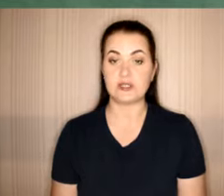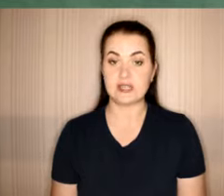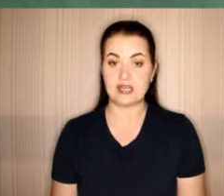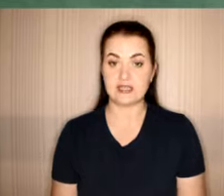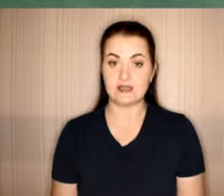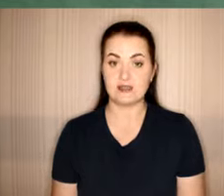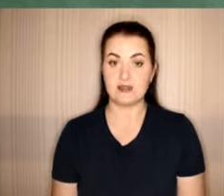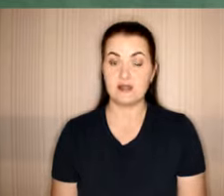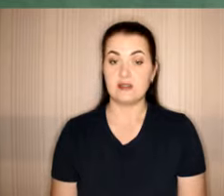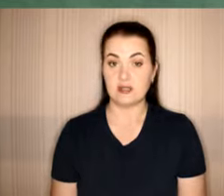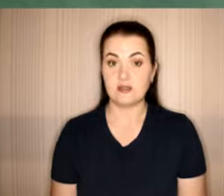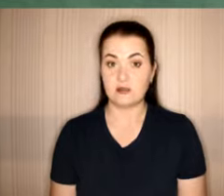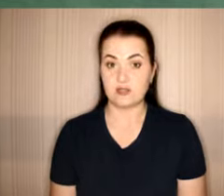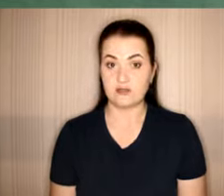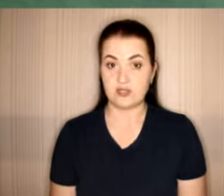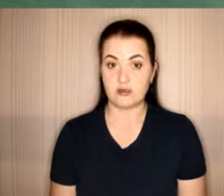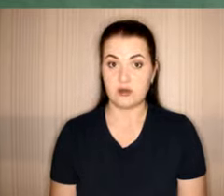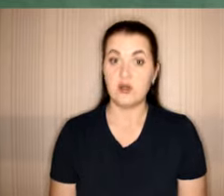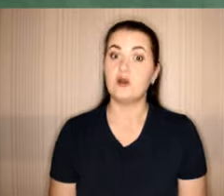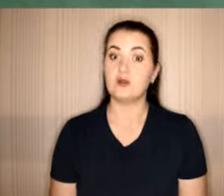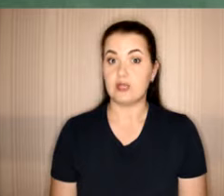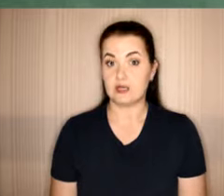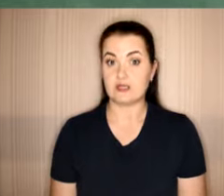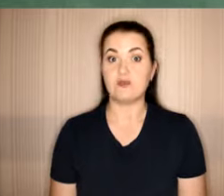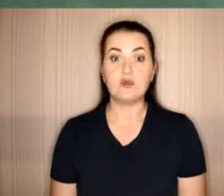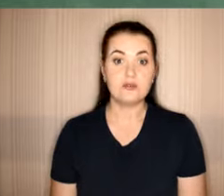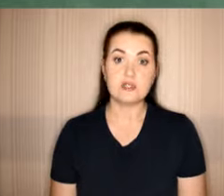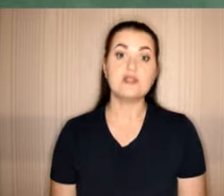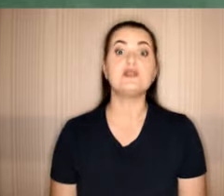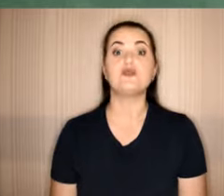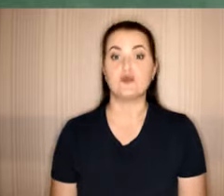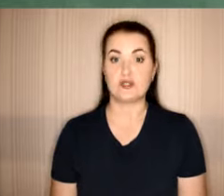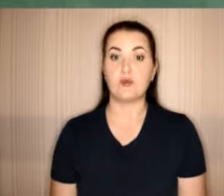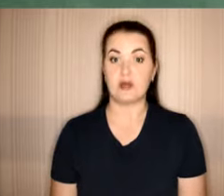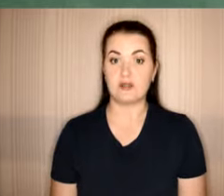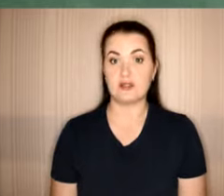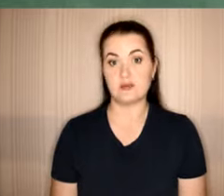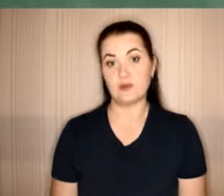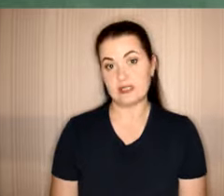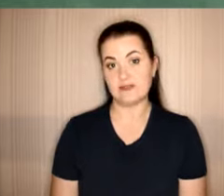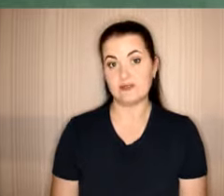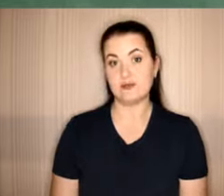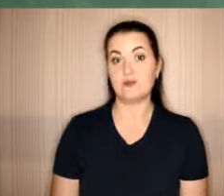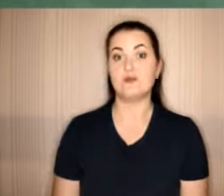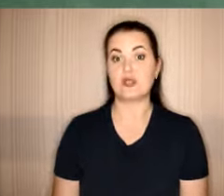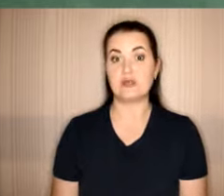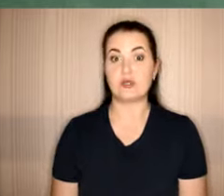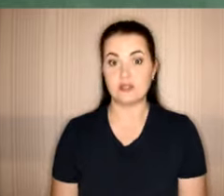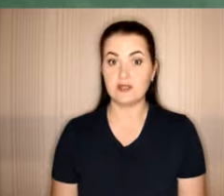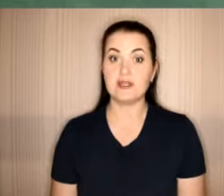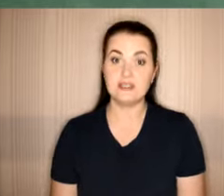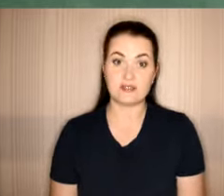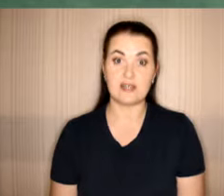святії простеляться. Тарас Григорович Шевченко. От якраз в його творчості дуже багато таких моментів.